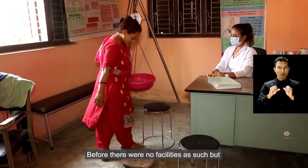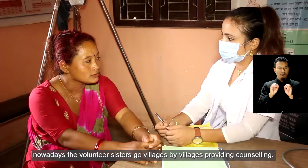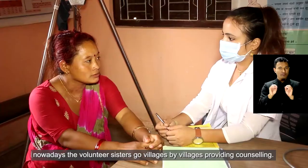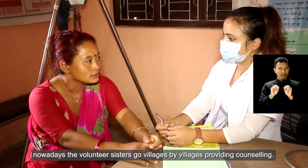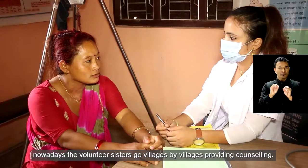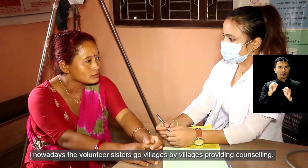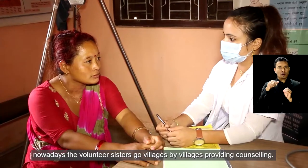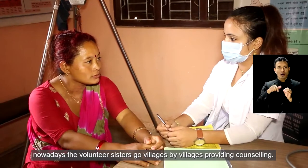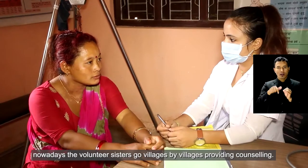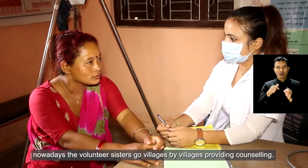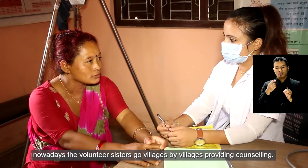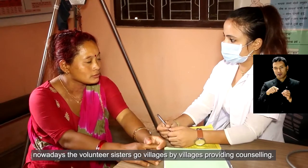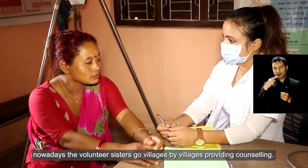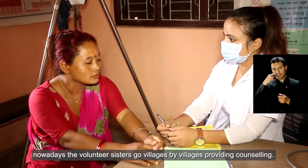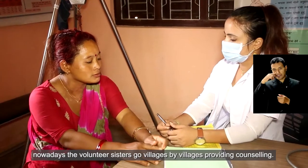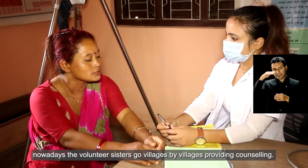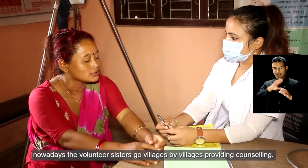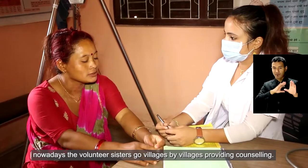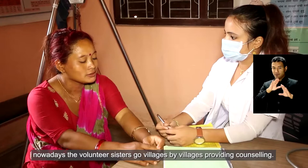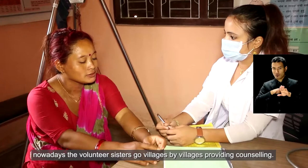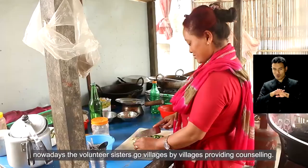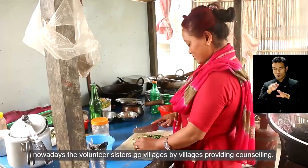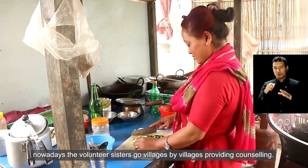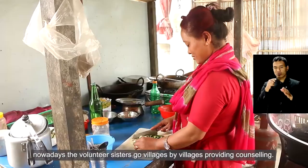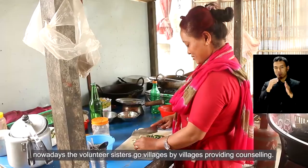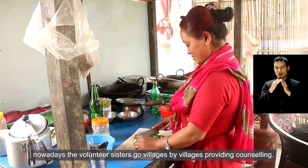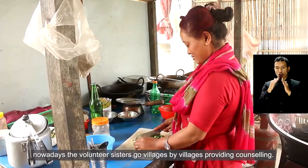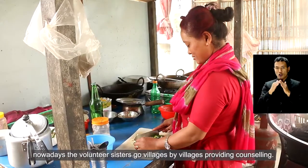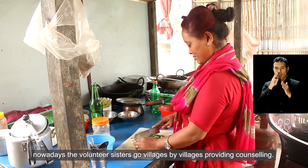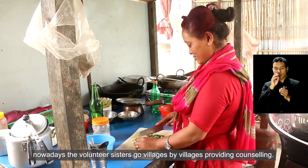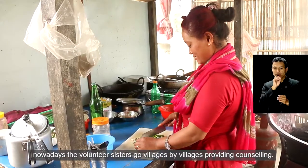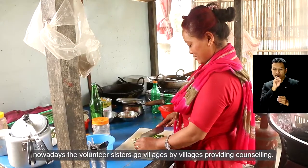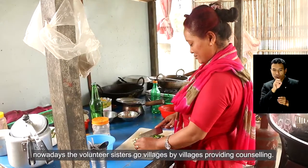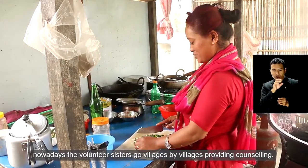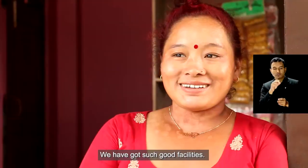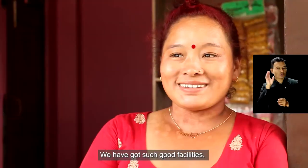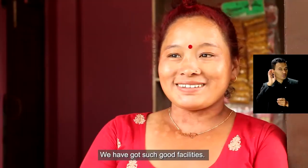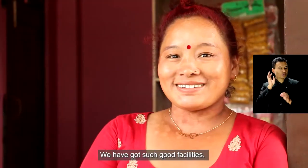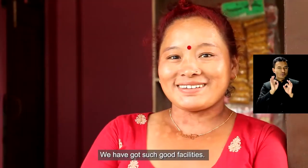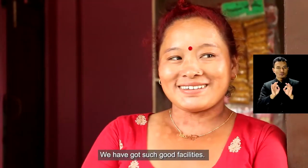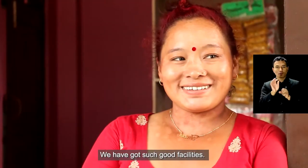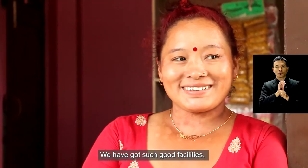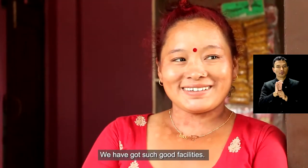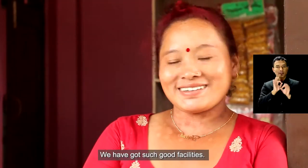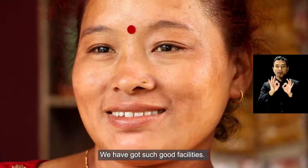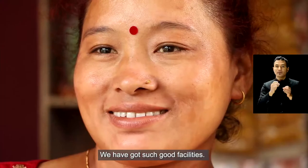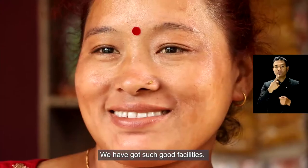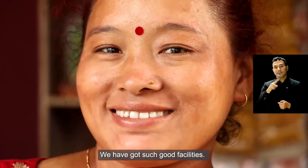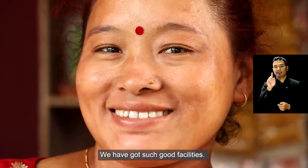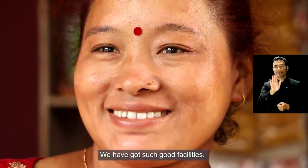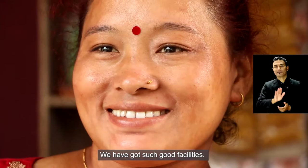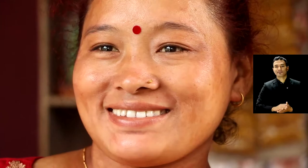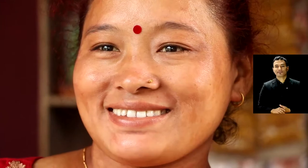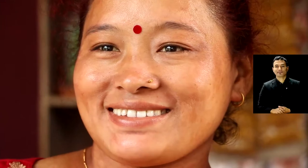थिएन, अचल अब यस्तो स्वयंसेवीका दिदीहरूले यस्तो गाउँ गाउँमा सुनाउन जानुहुन्छ, अब यस्तो राम्रो सुविधा पाएछ, त्यही